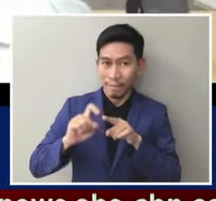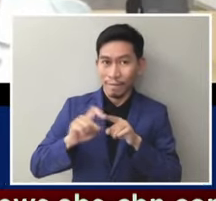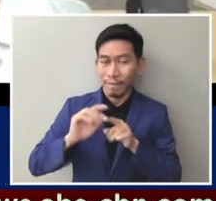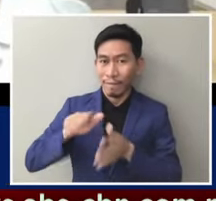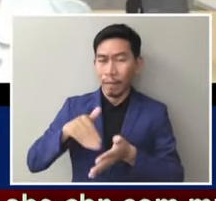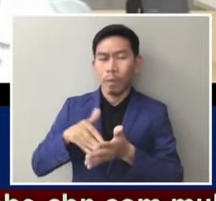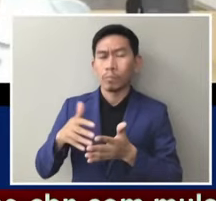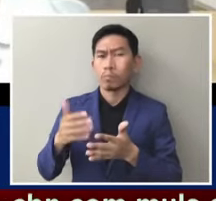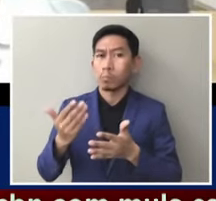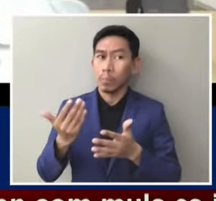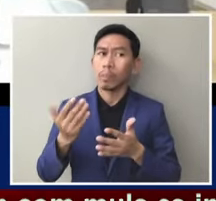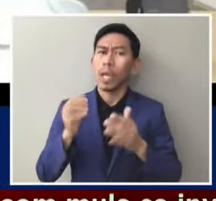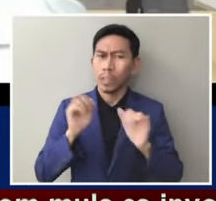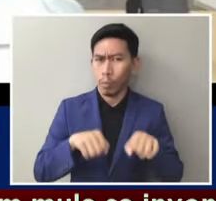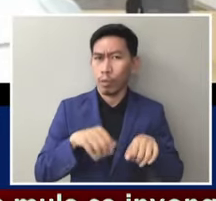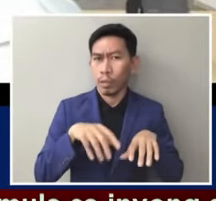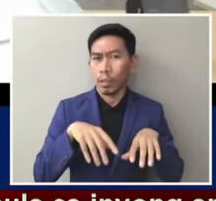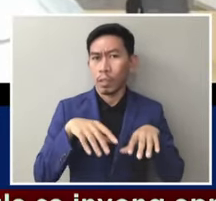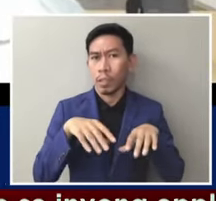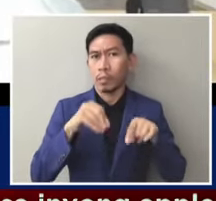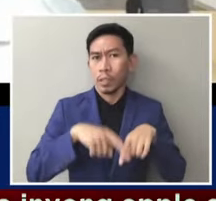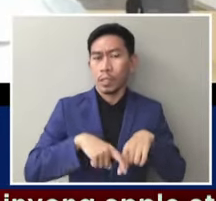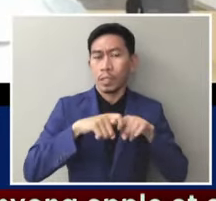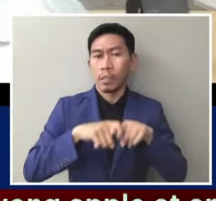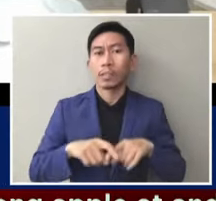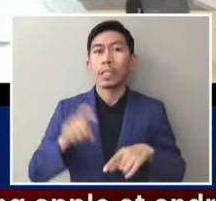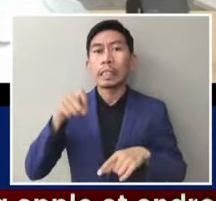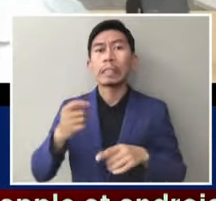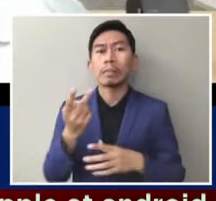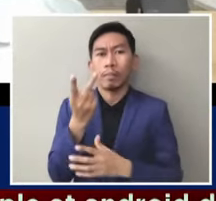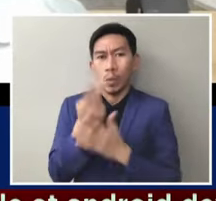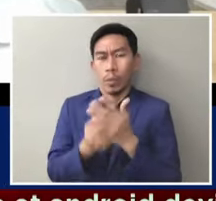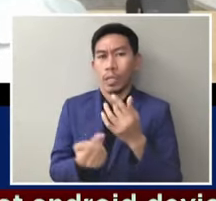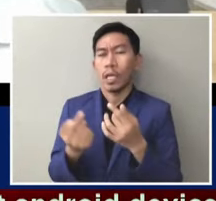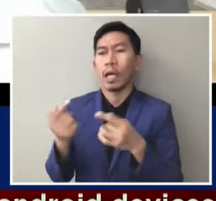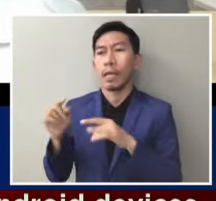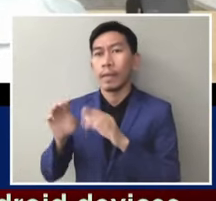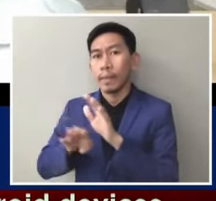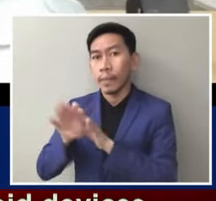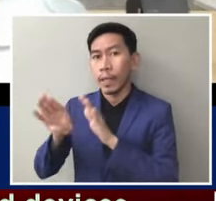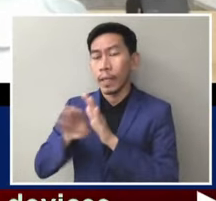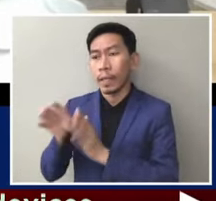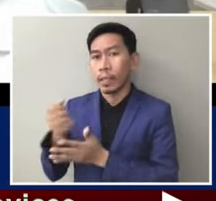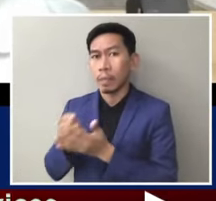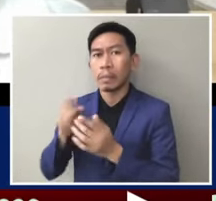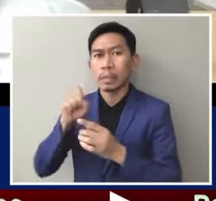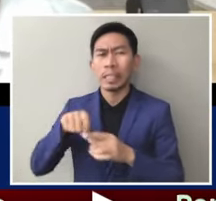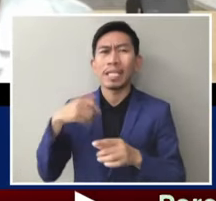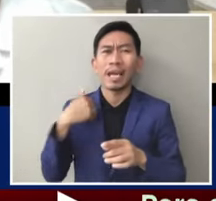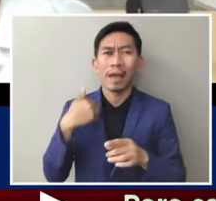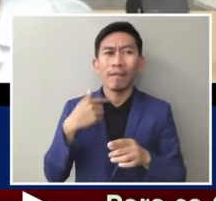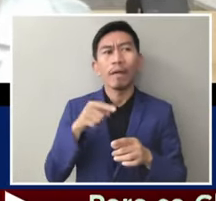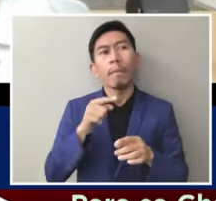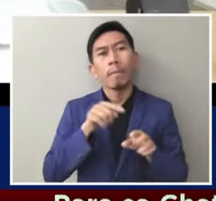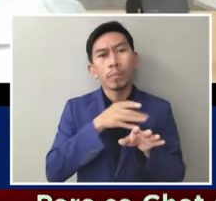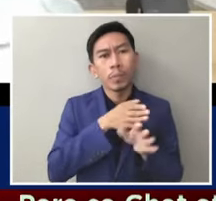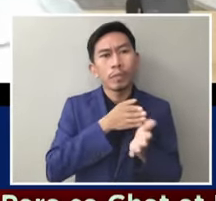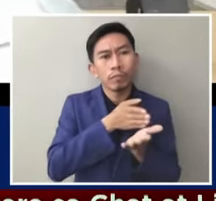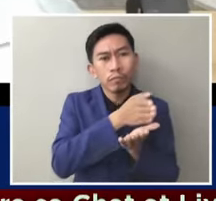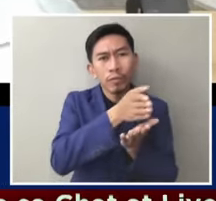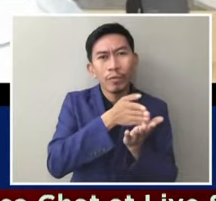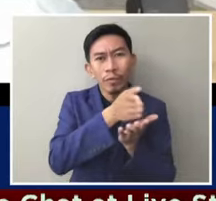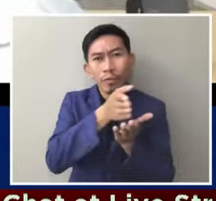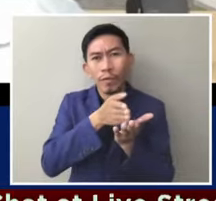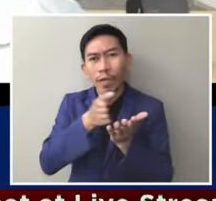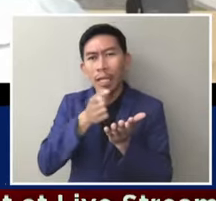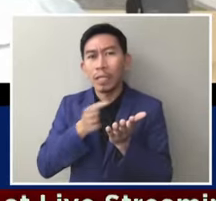sabayan ng development ng supply yung pagpapalawak namin ng daanan. Kasi daanan lang kami. Hindi kami gumagawa ng